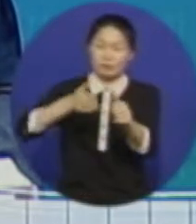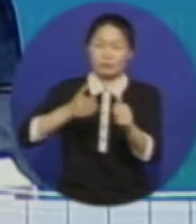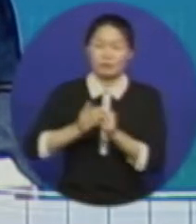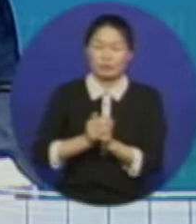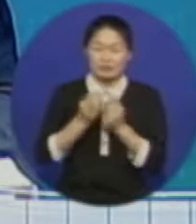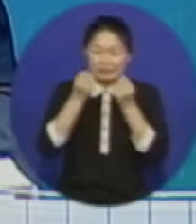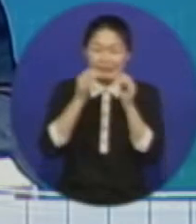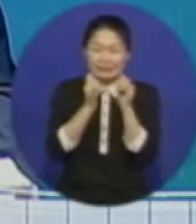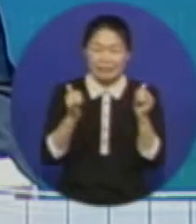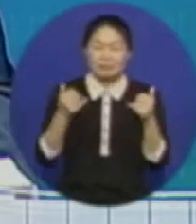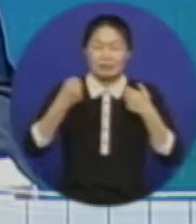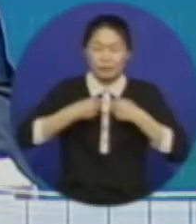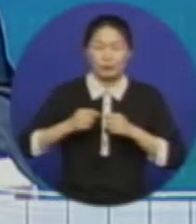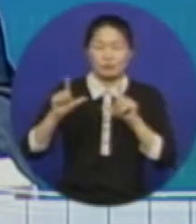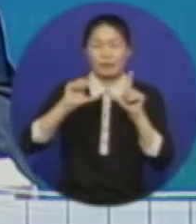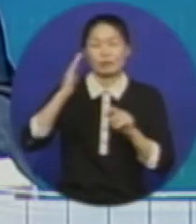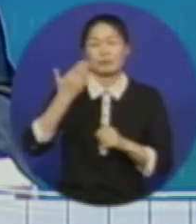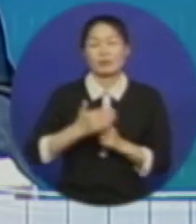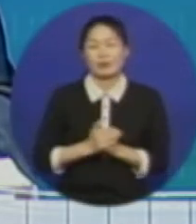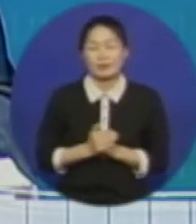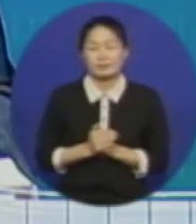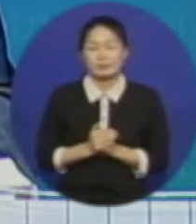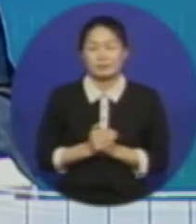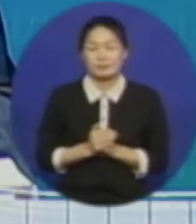세 사람을 잊고 살게 됩니다